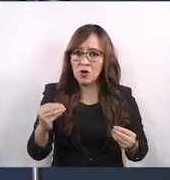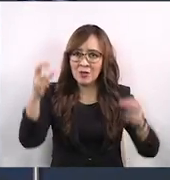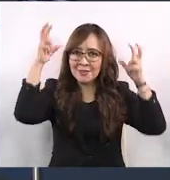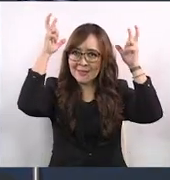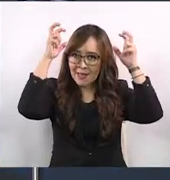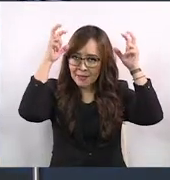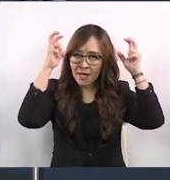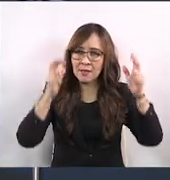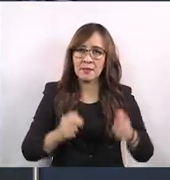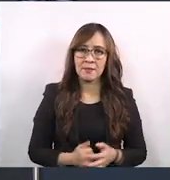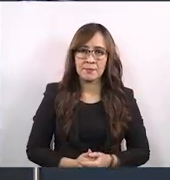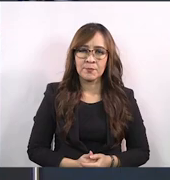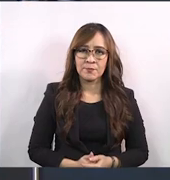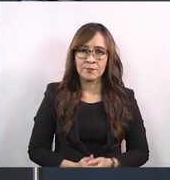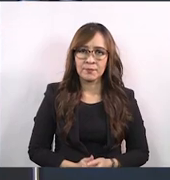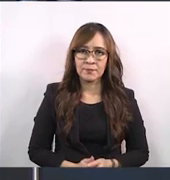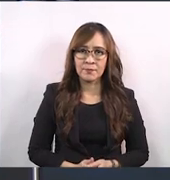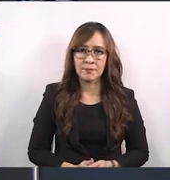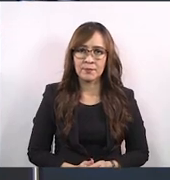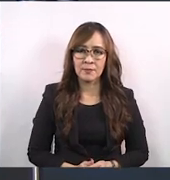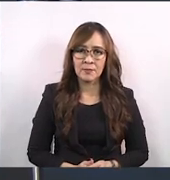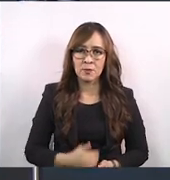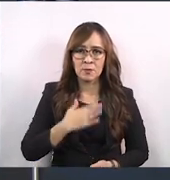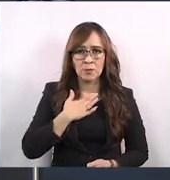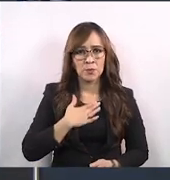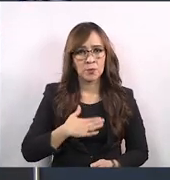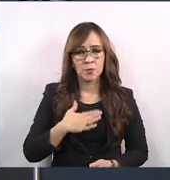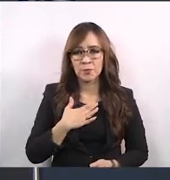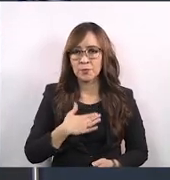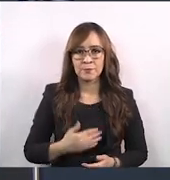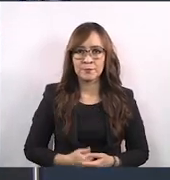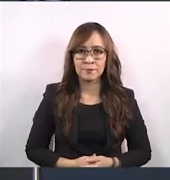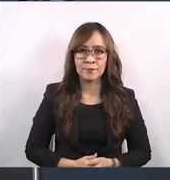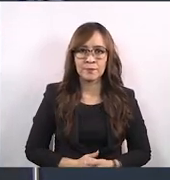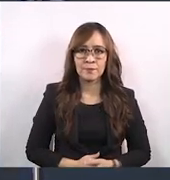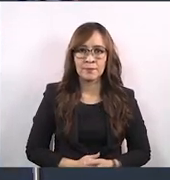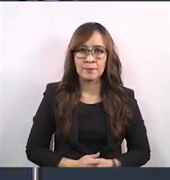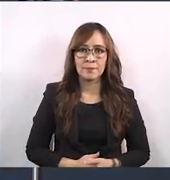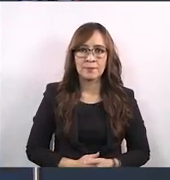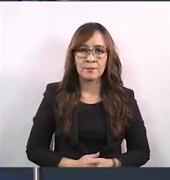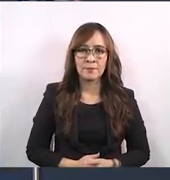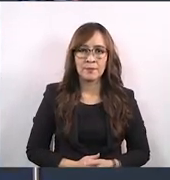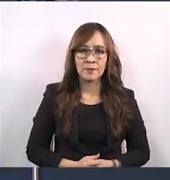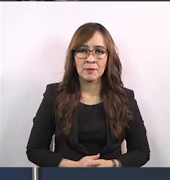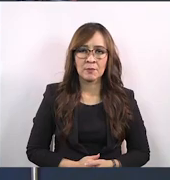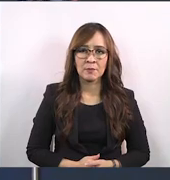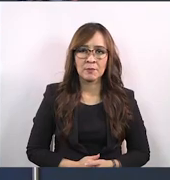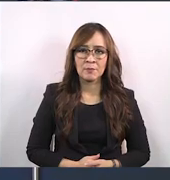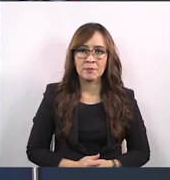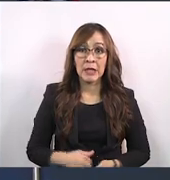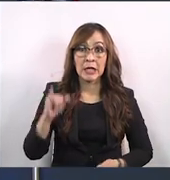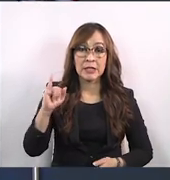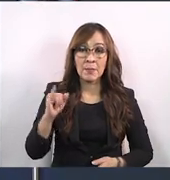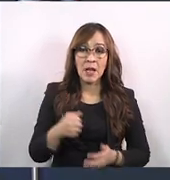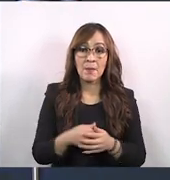base Hai sayang habis pikir dia sudah memanipulasi Ia memakai nama